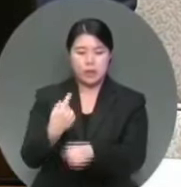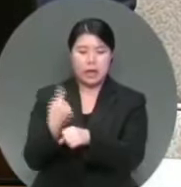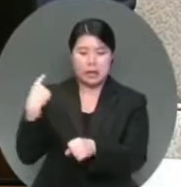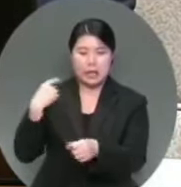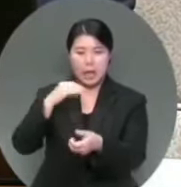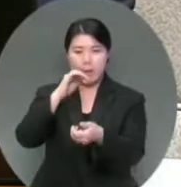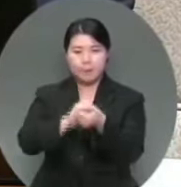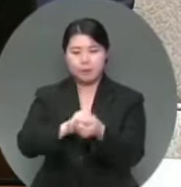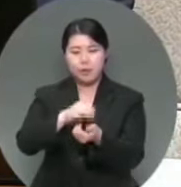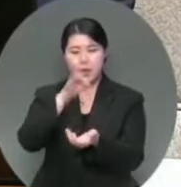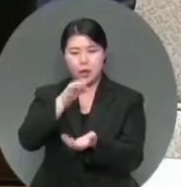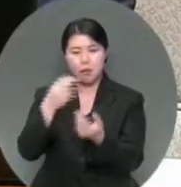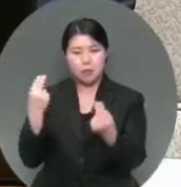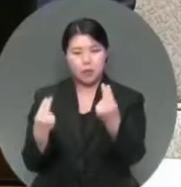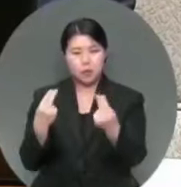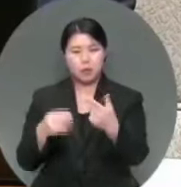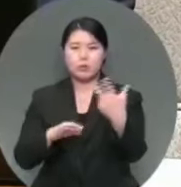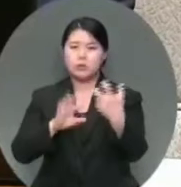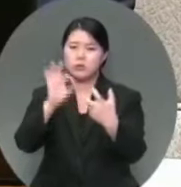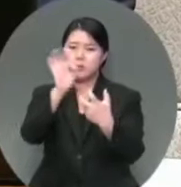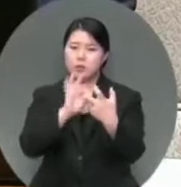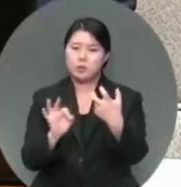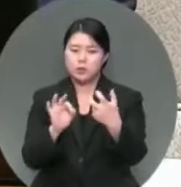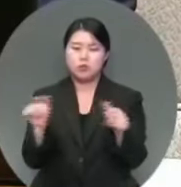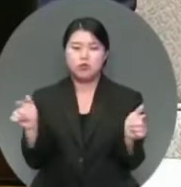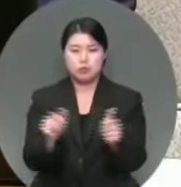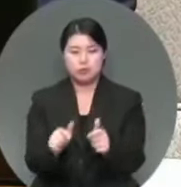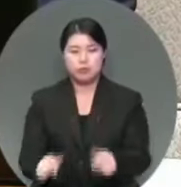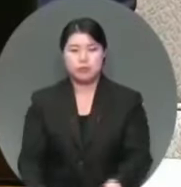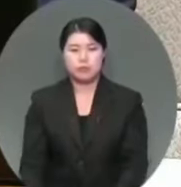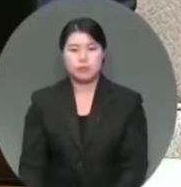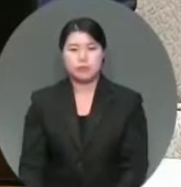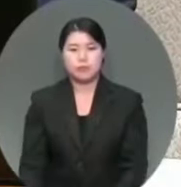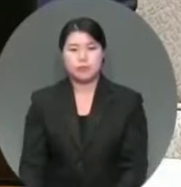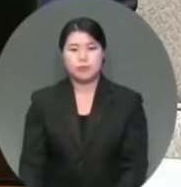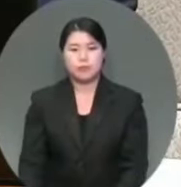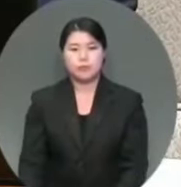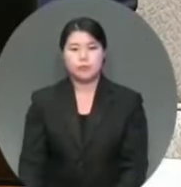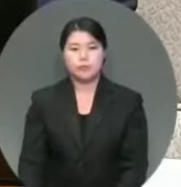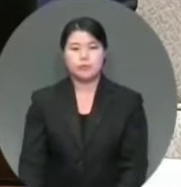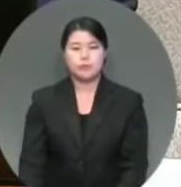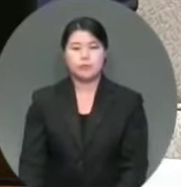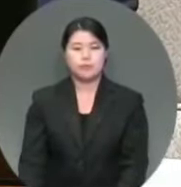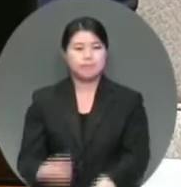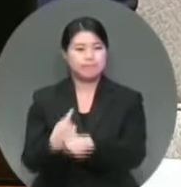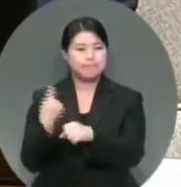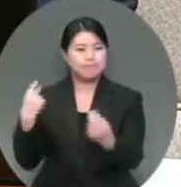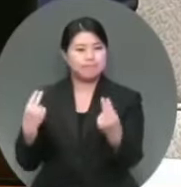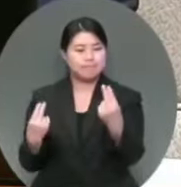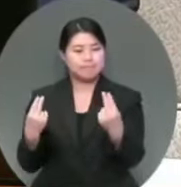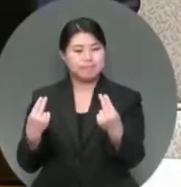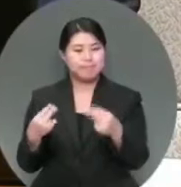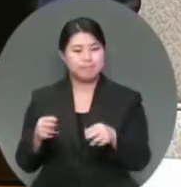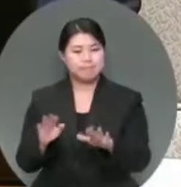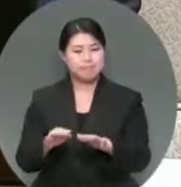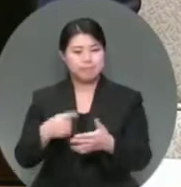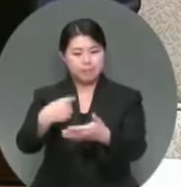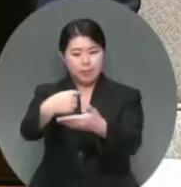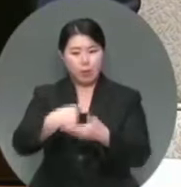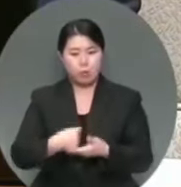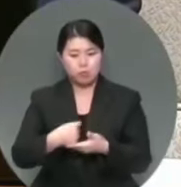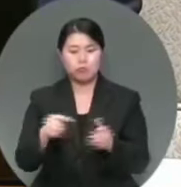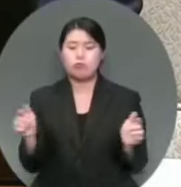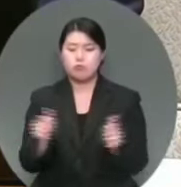지난해 한도액보다 약 한 70% 정도 줄었는데 우선 지난해 대비 요구가 대폭